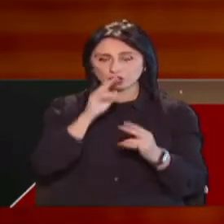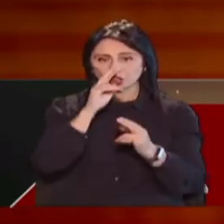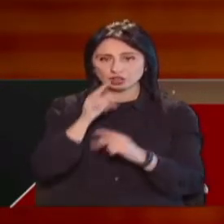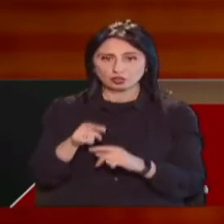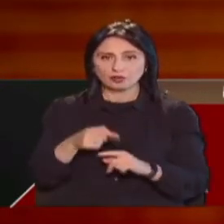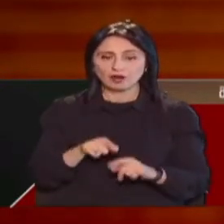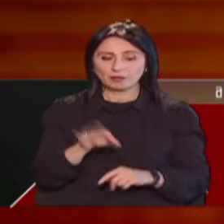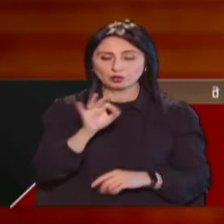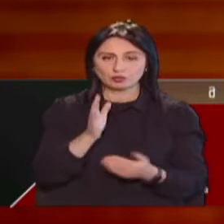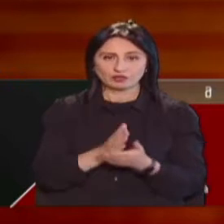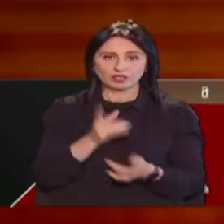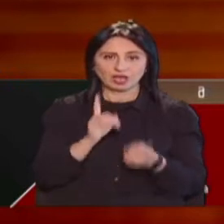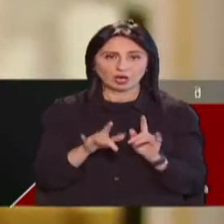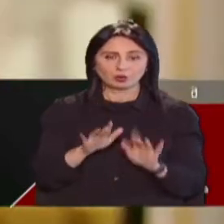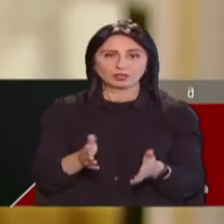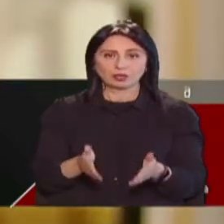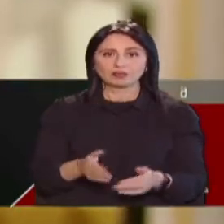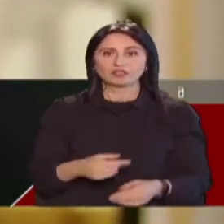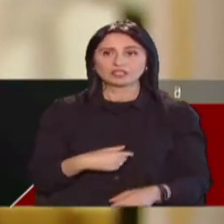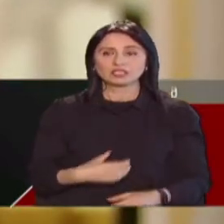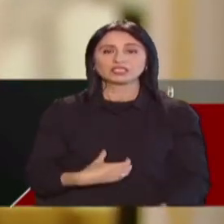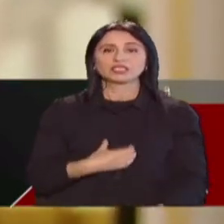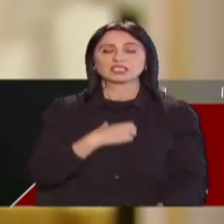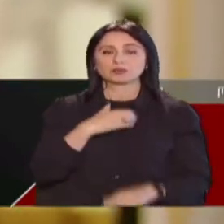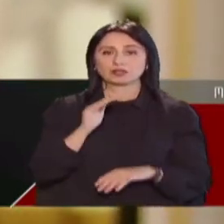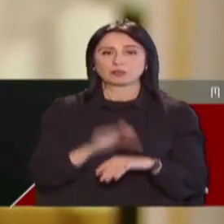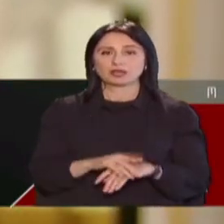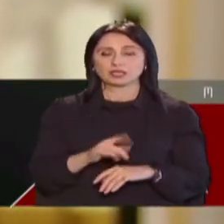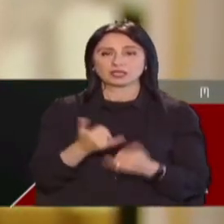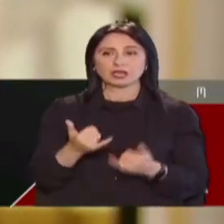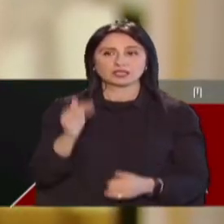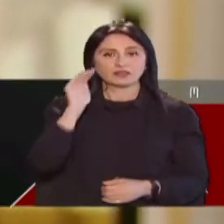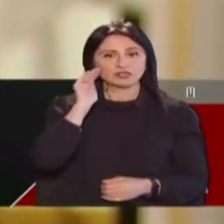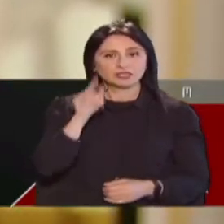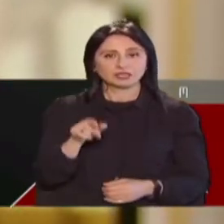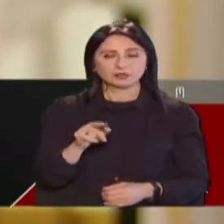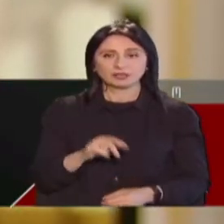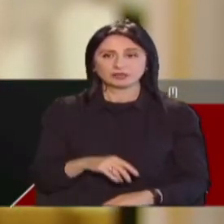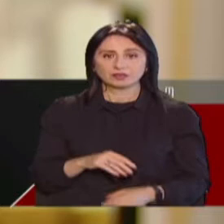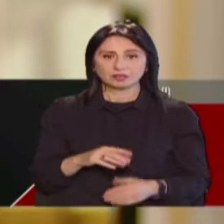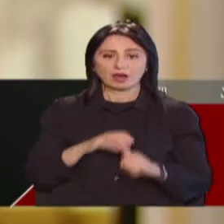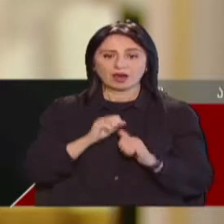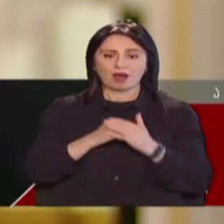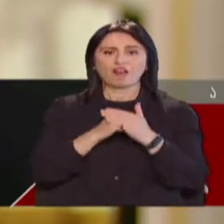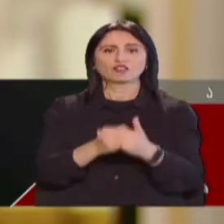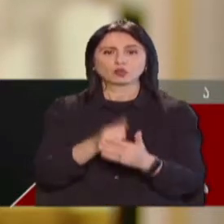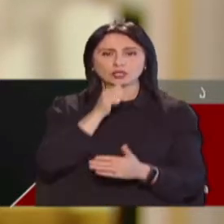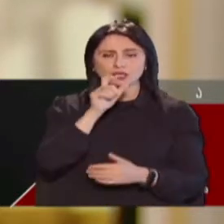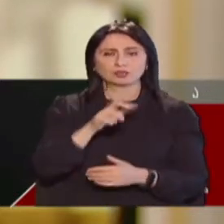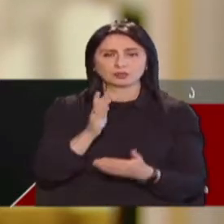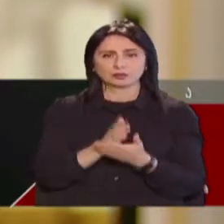შეცდომა. Მე მგონი ამასთან გვაქვს ჩვენ რეალურად საქმე. Შემზარავია ის ფაქტები, რასაც ჩვენ ახლა ვისმენთ ავტორიტეტული ექსპერტების